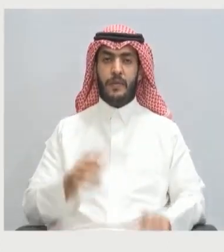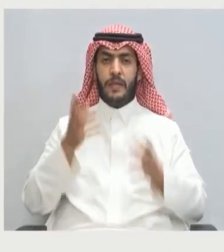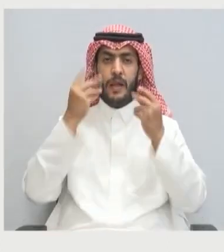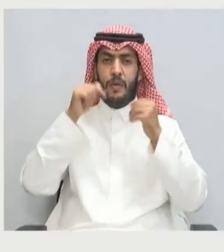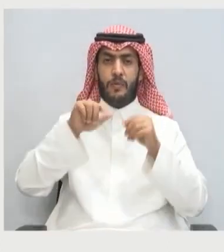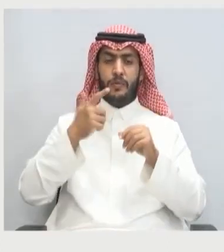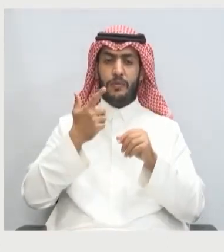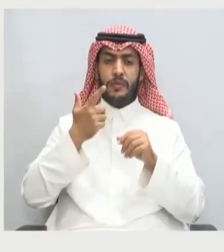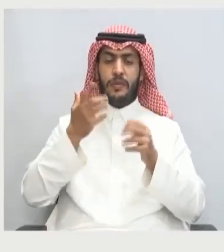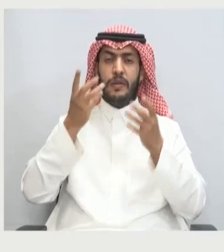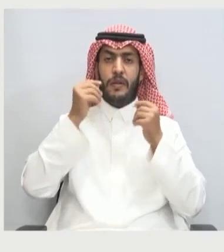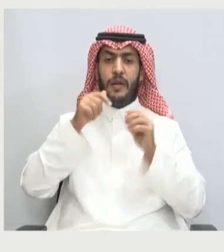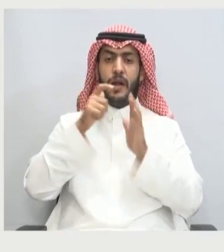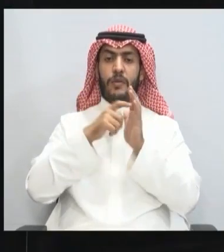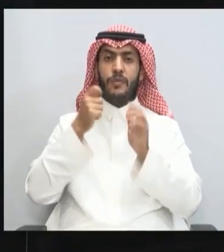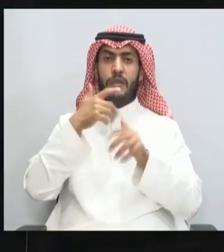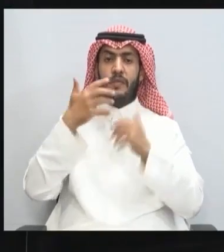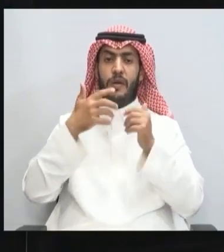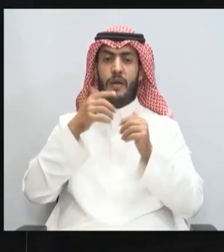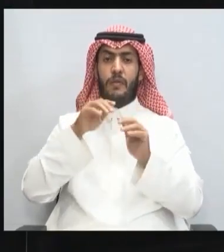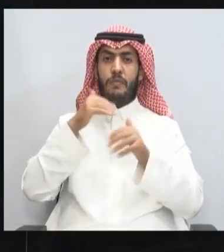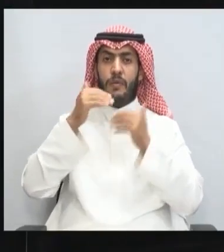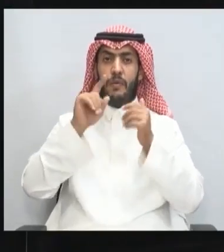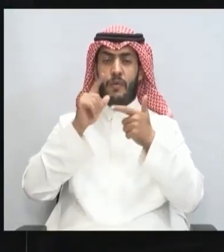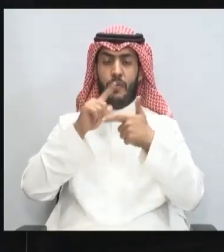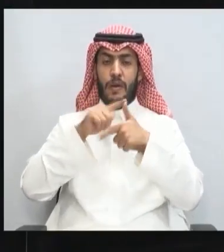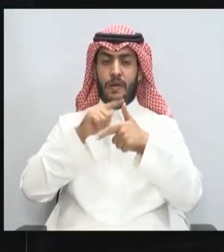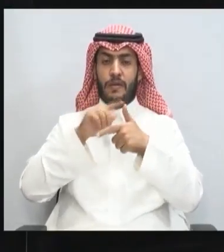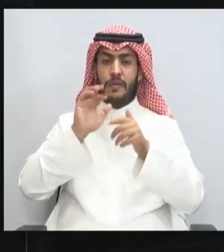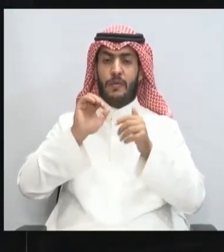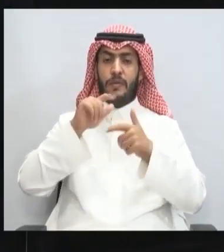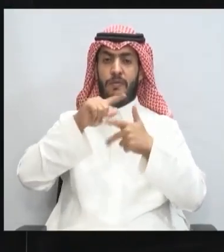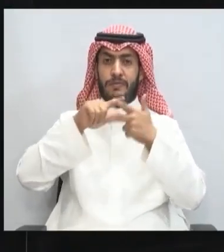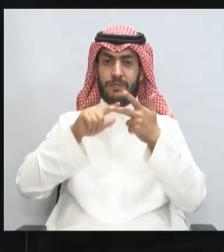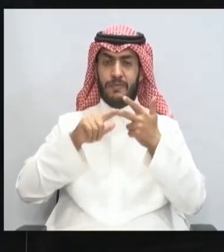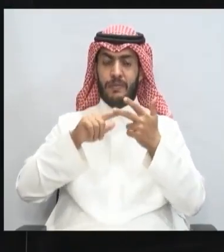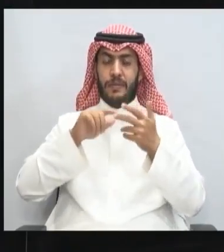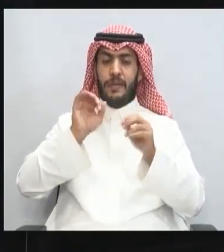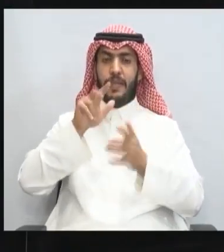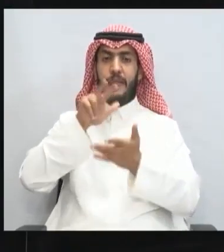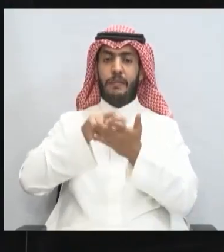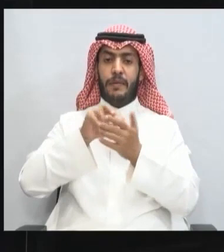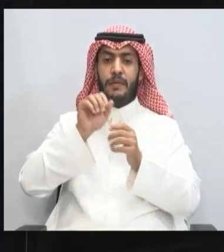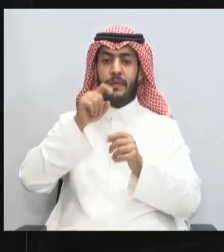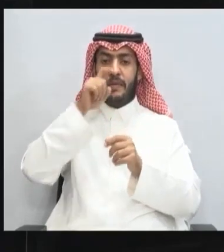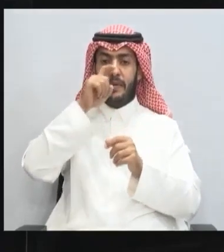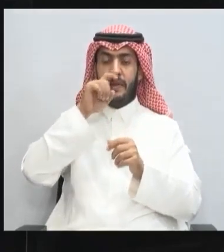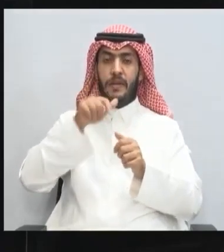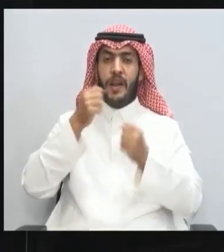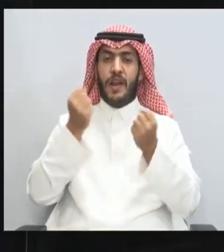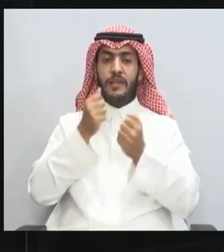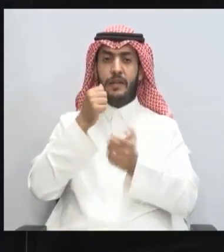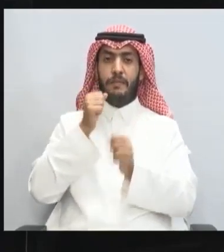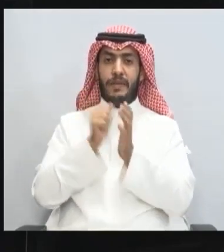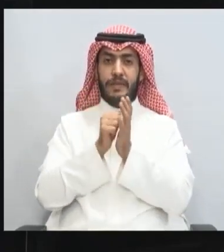ماذا تعلمنا اليوم تعلمنا قوانين سرعه التفاعل من الرتبه الاولى كذلك من الرتب الاخرى وطبقنا عليها لديك نشاط